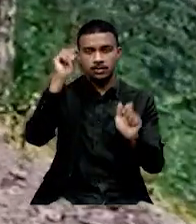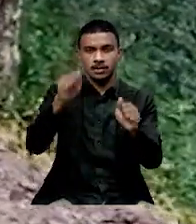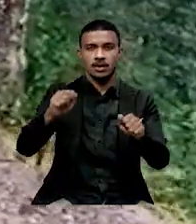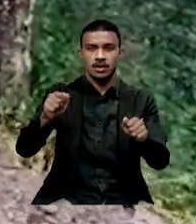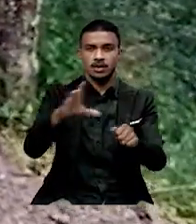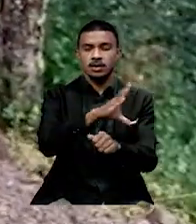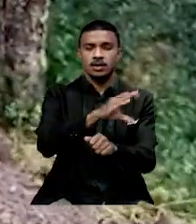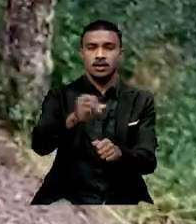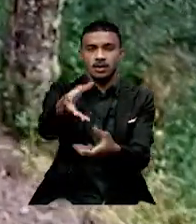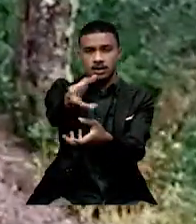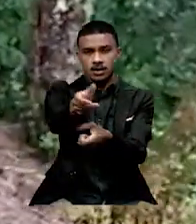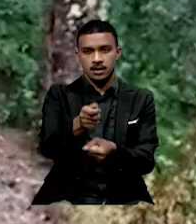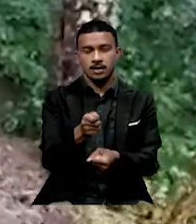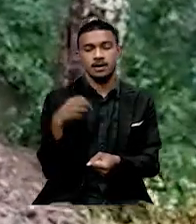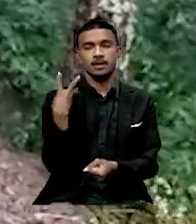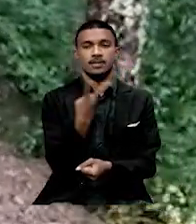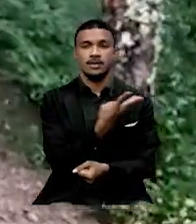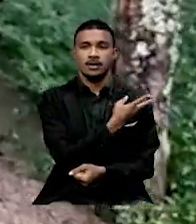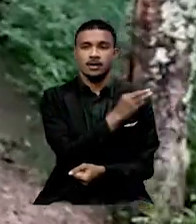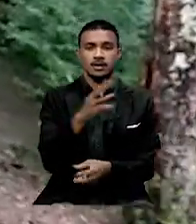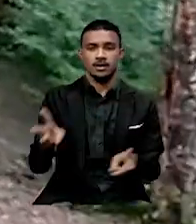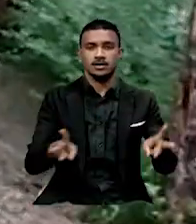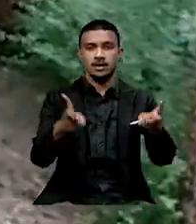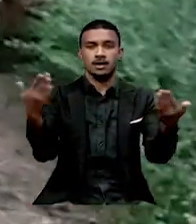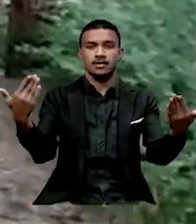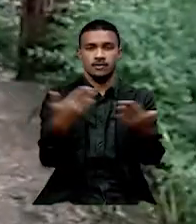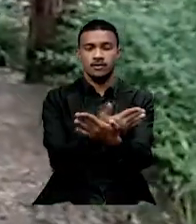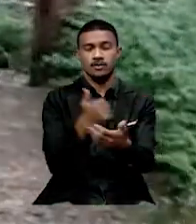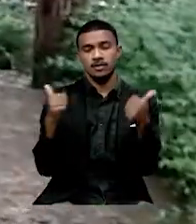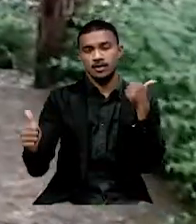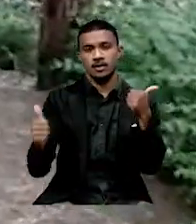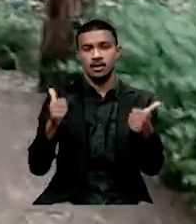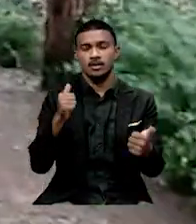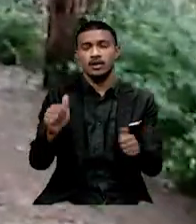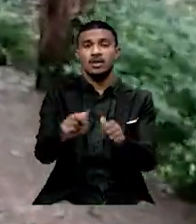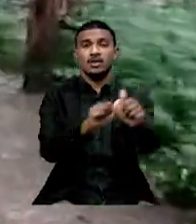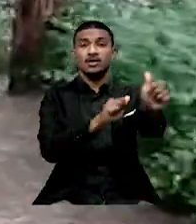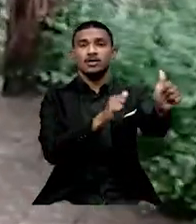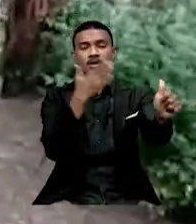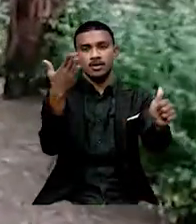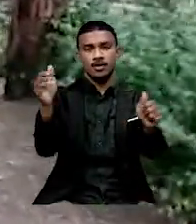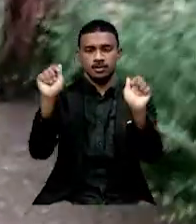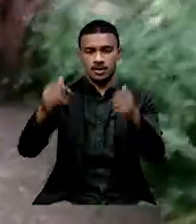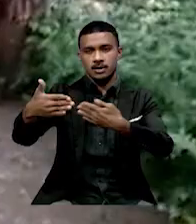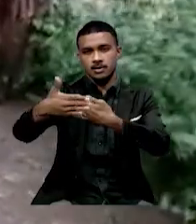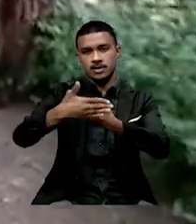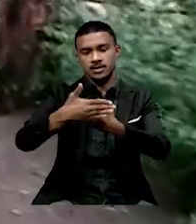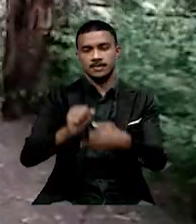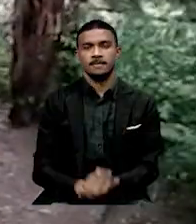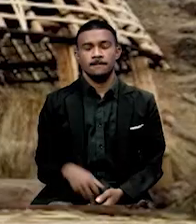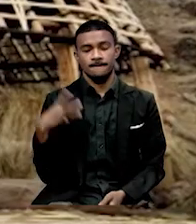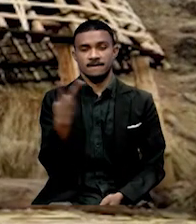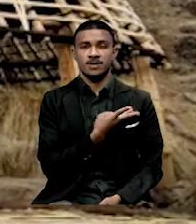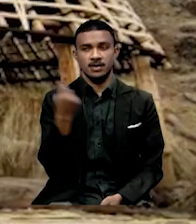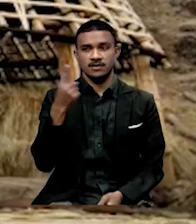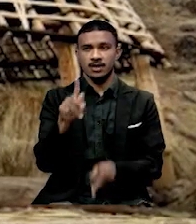aminia sera sanfo nebe dok teba kode mai besi ami sembre ma